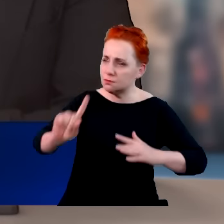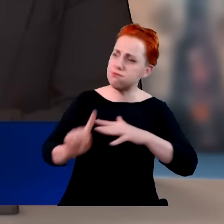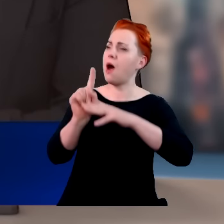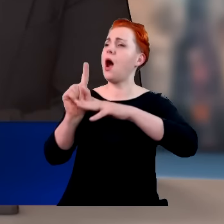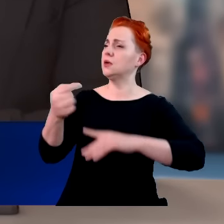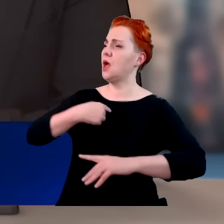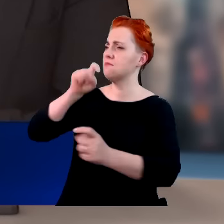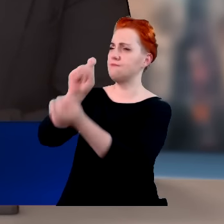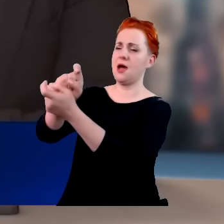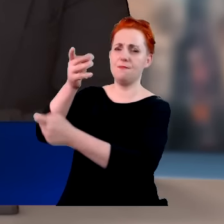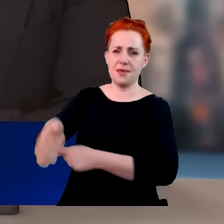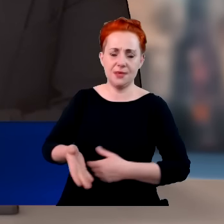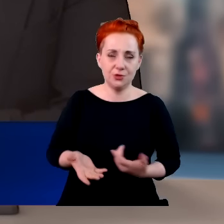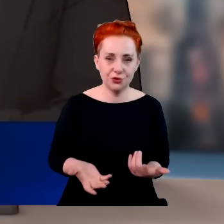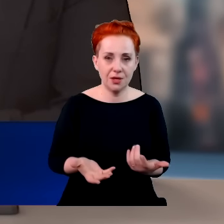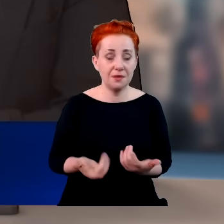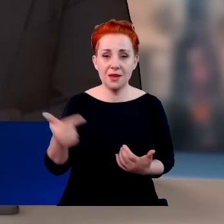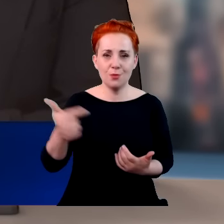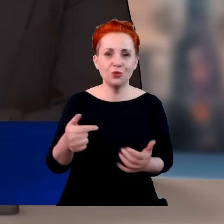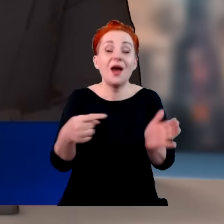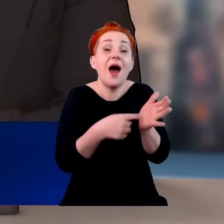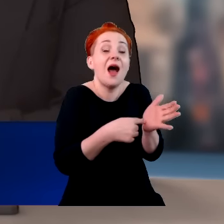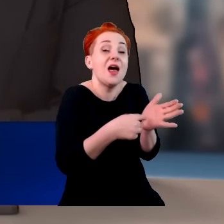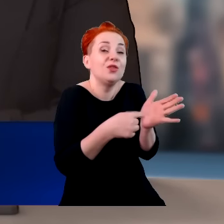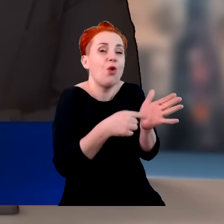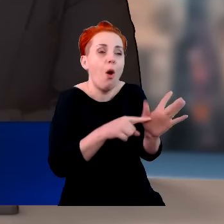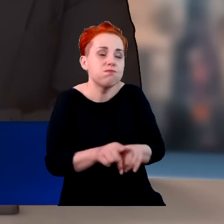przepraszam, ale za on, tę sprawę, ale będzie ten monolit nie